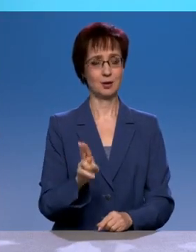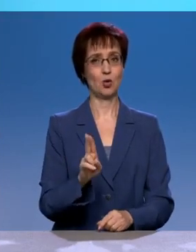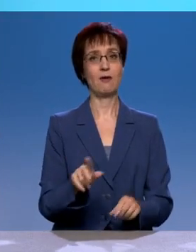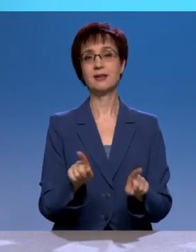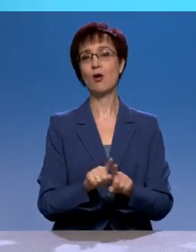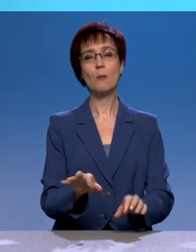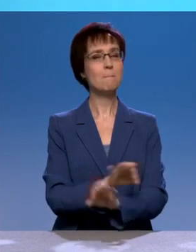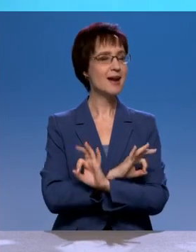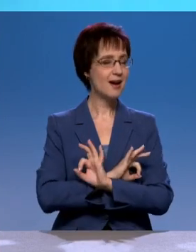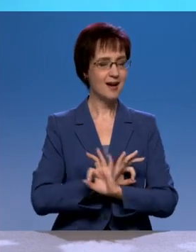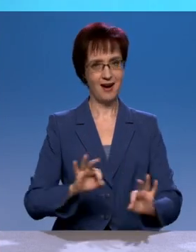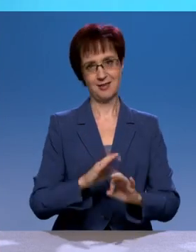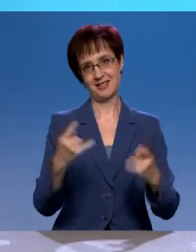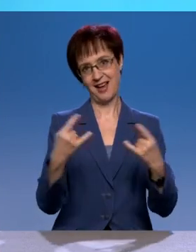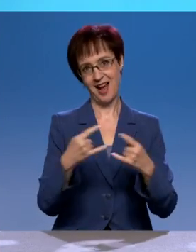прекрасный канал создал.